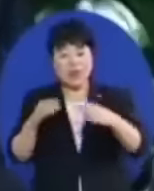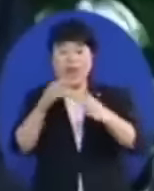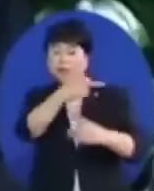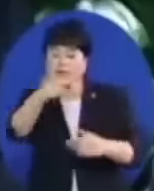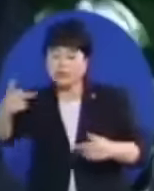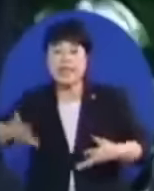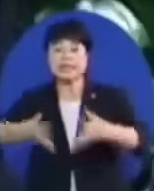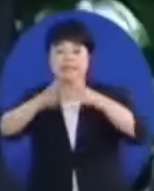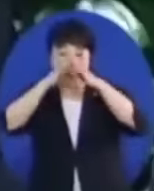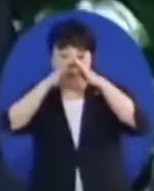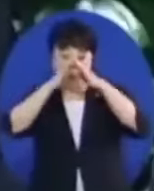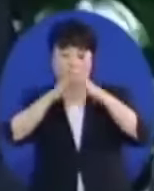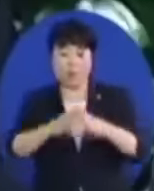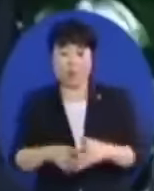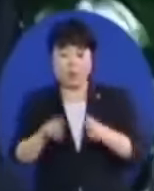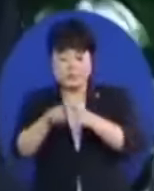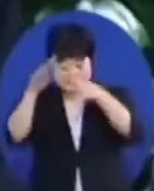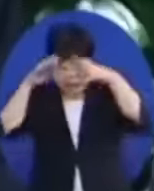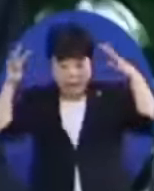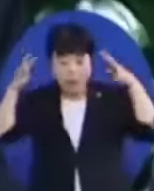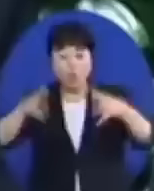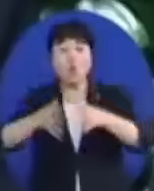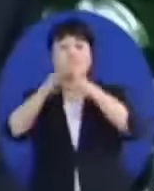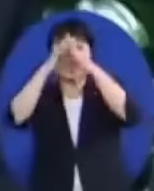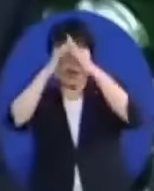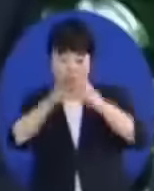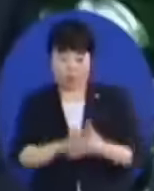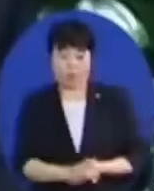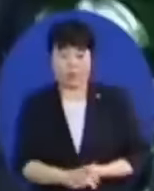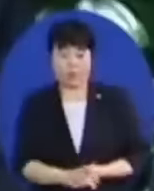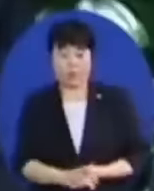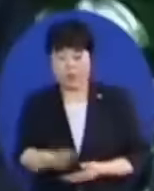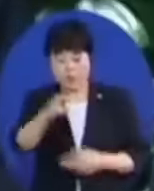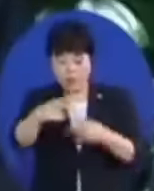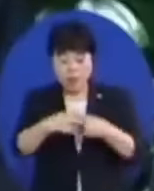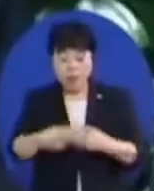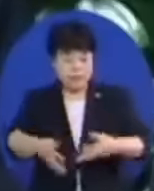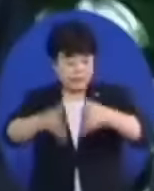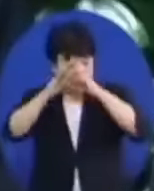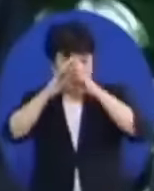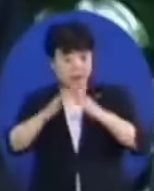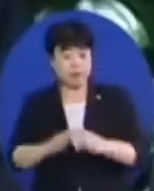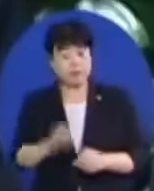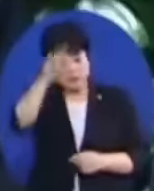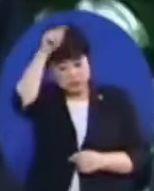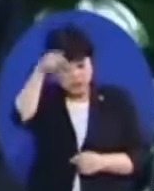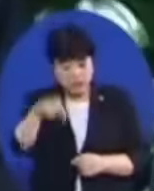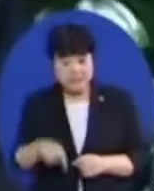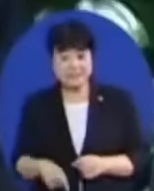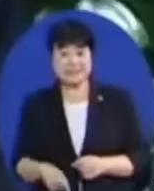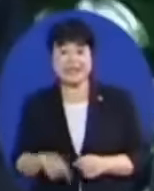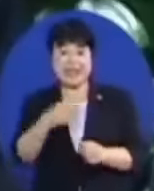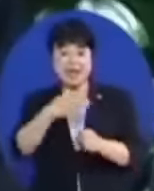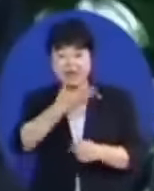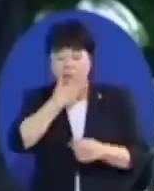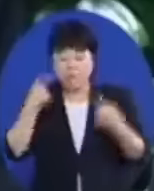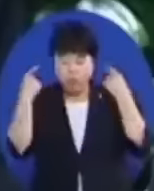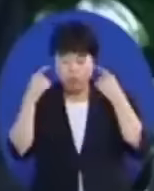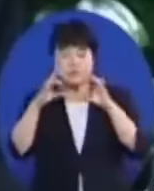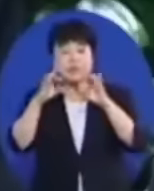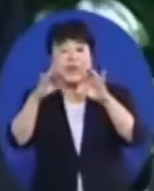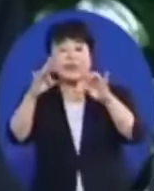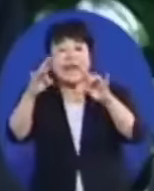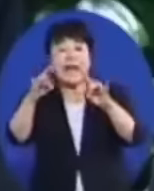세우고 시학교를 세우고 대학을 세우고 병원을 세우고 온천지 가서 복음을 전할